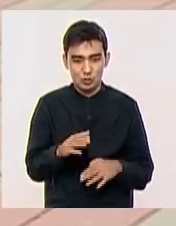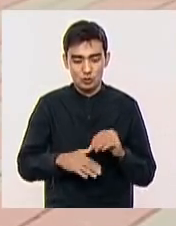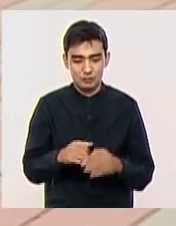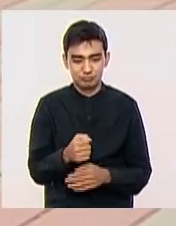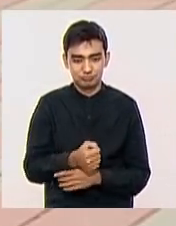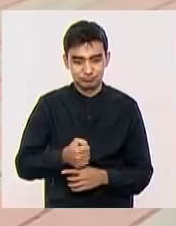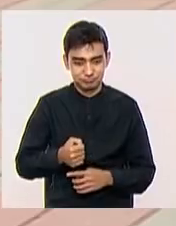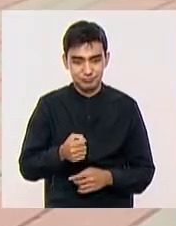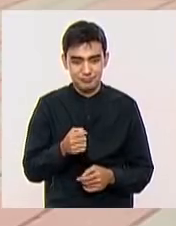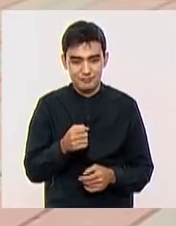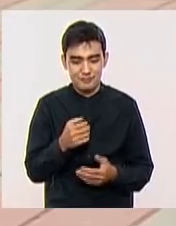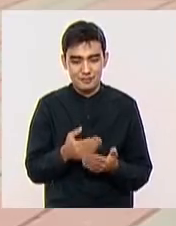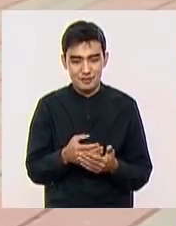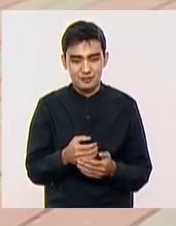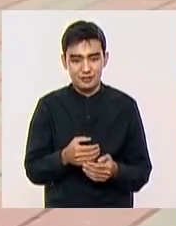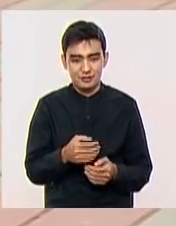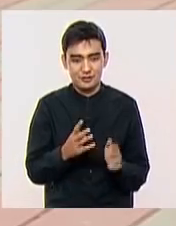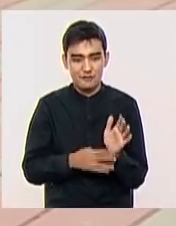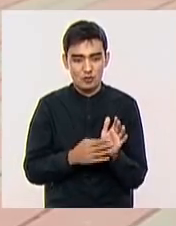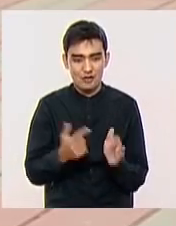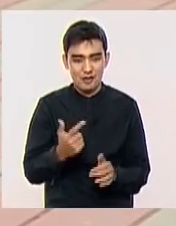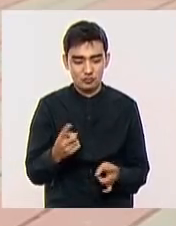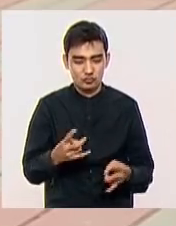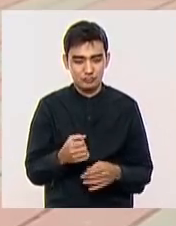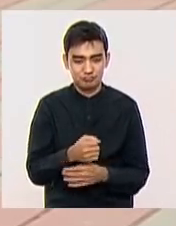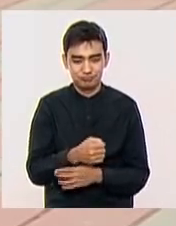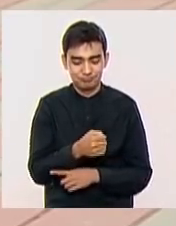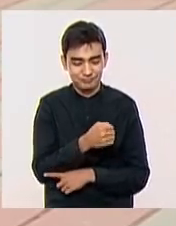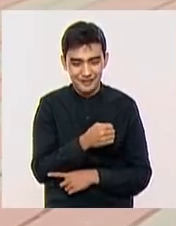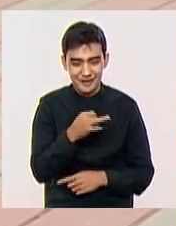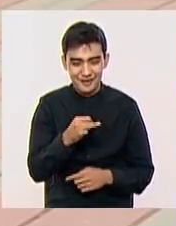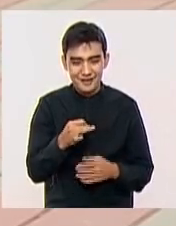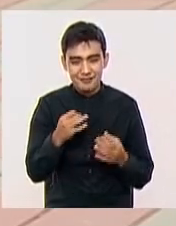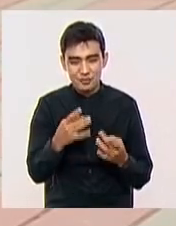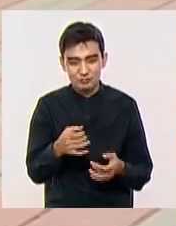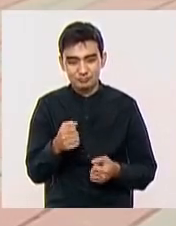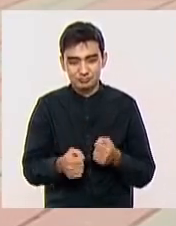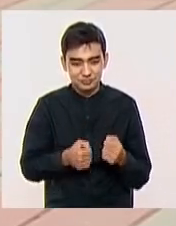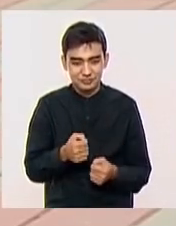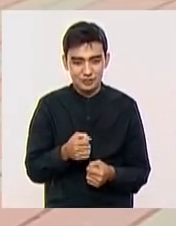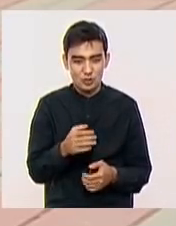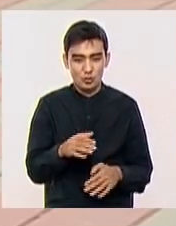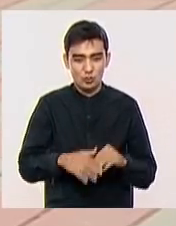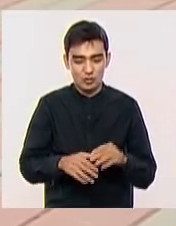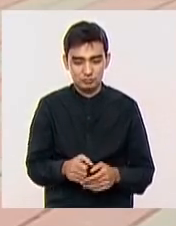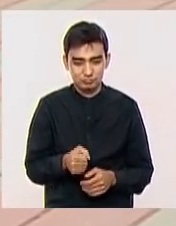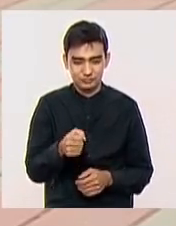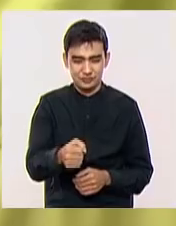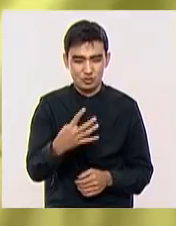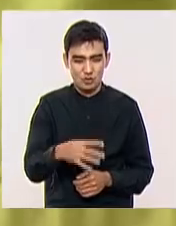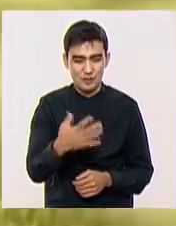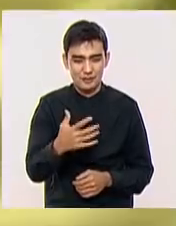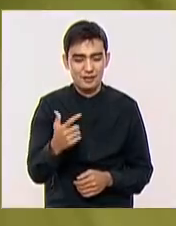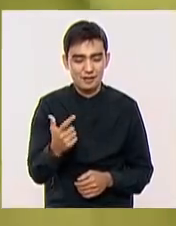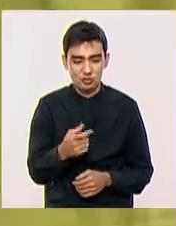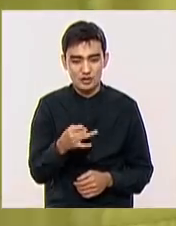в локоть, да, то угол должен равняться 90 градусов. Более того, при ходьбе размах рук должен быть 45 градусов